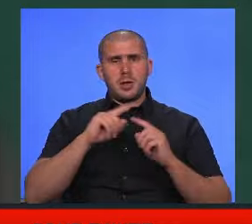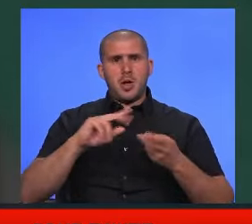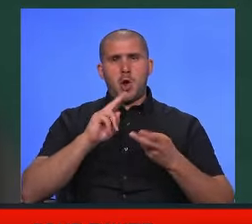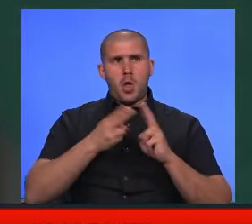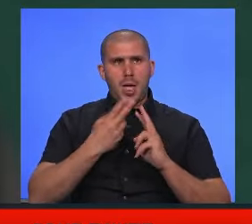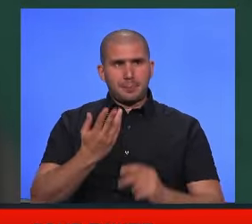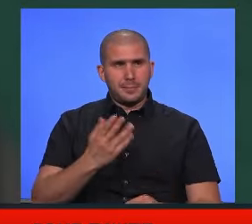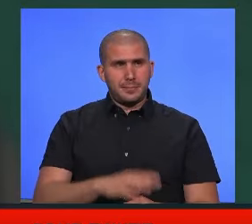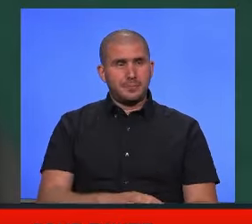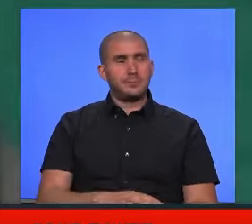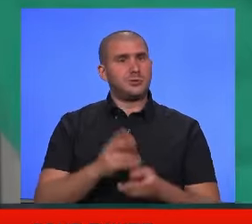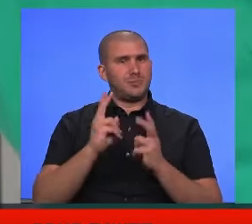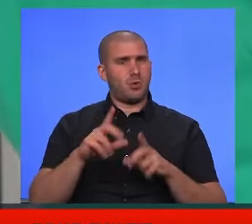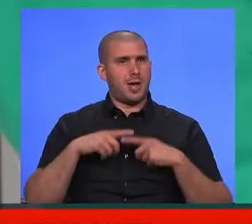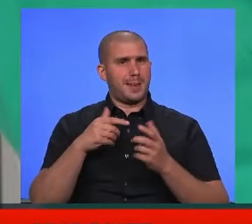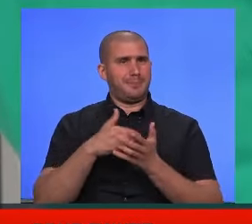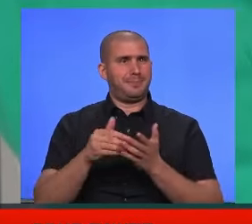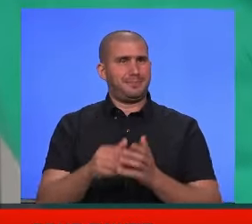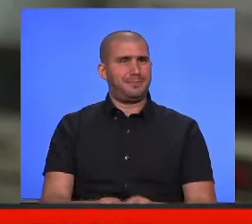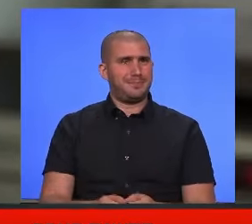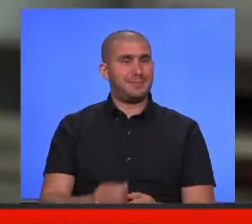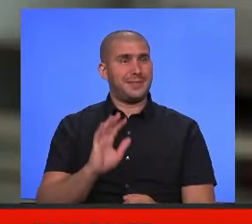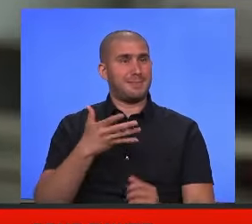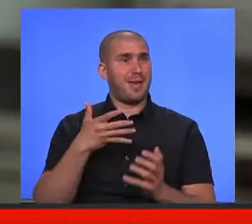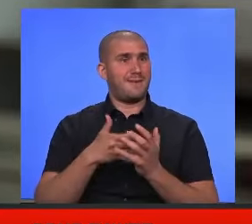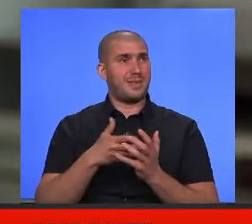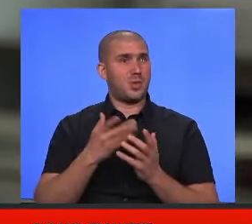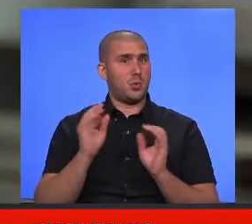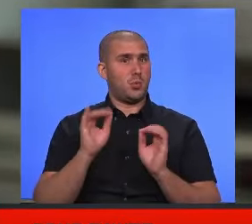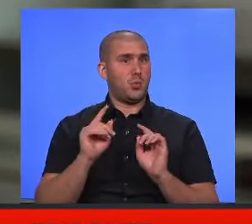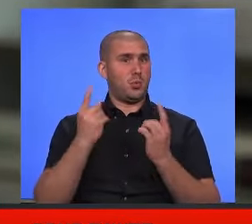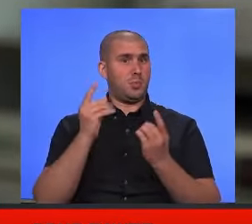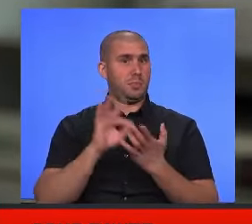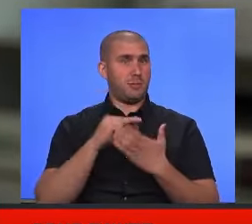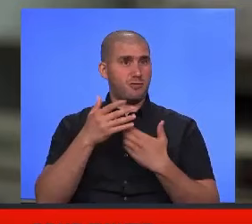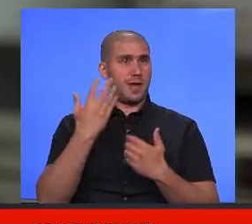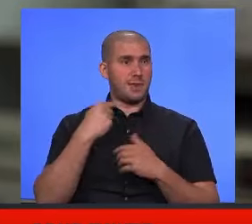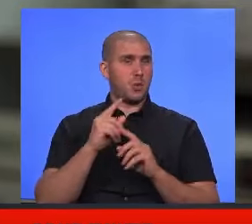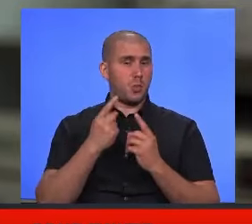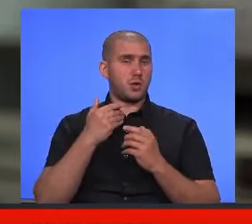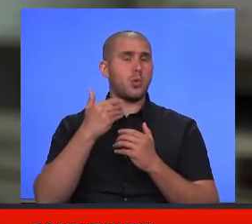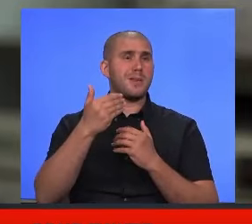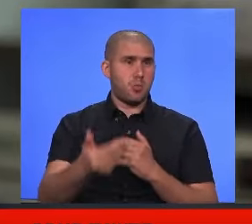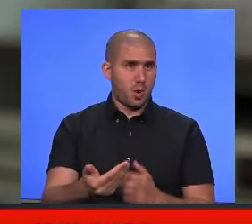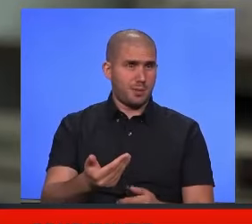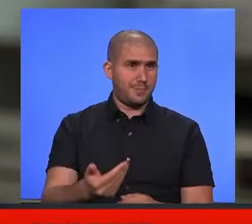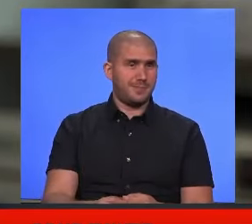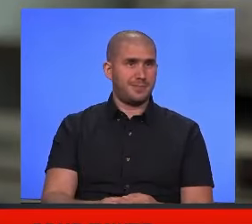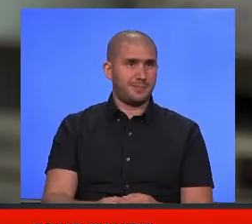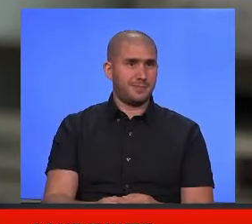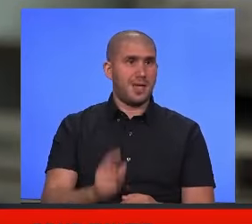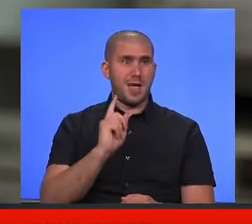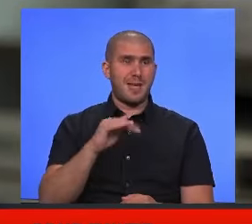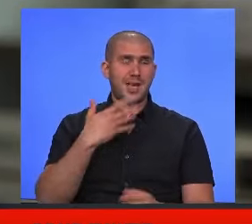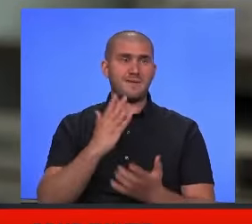העולם שאפשרו חיים. אם ההבחנה לא הייתה נעשית באותו שלב, היא הייתה נעשית בשלב יותר מאוחר. אבל